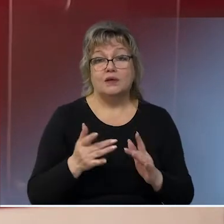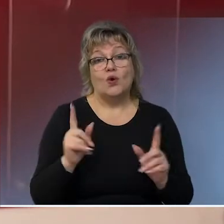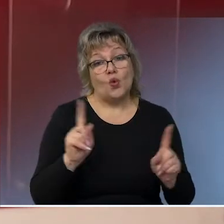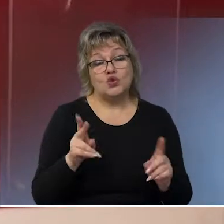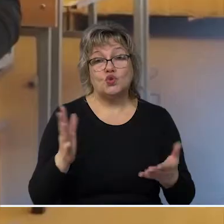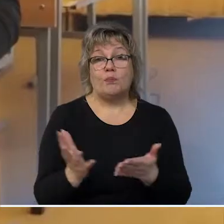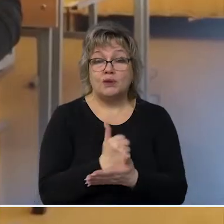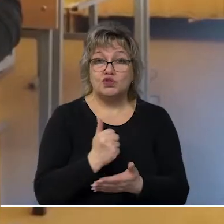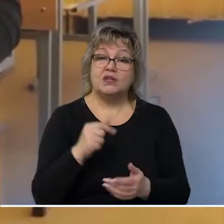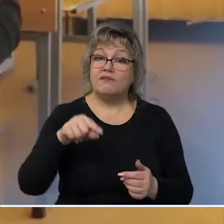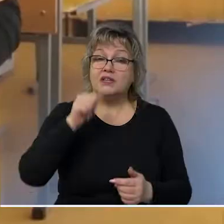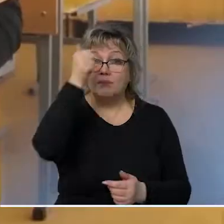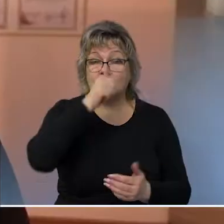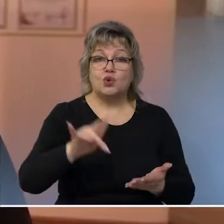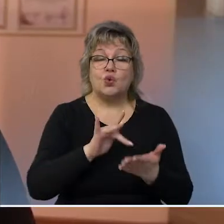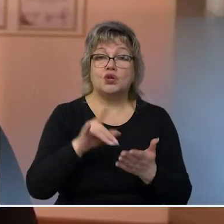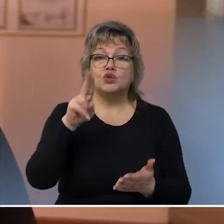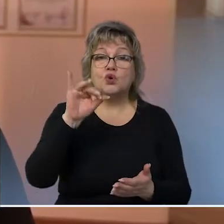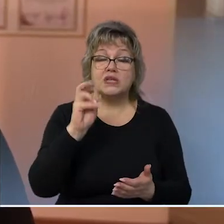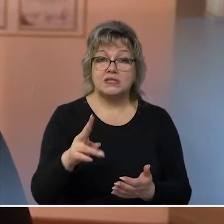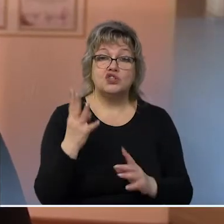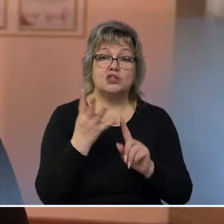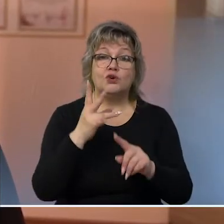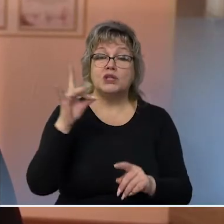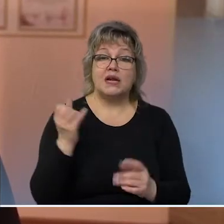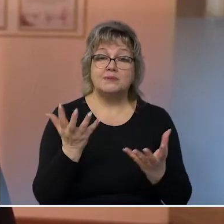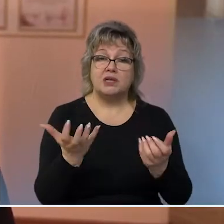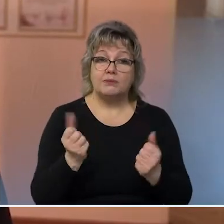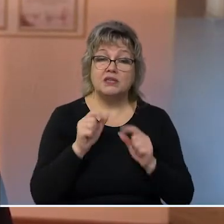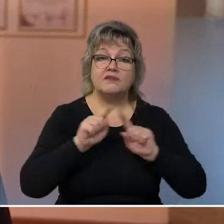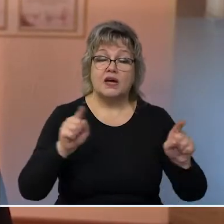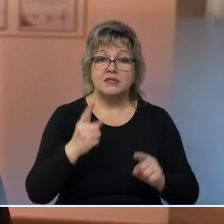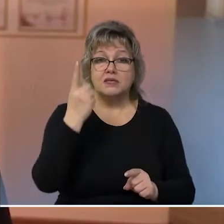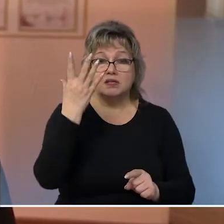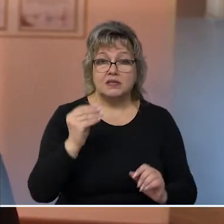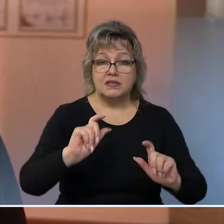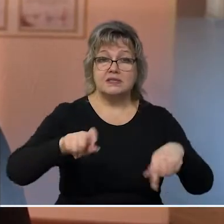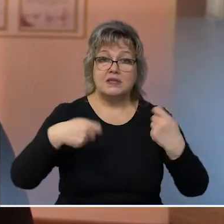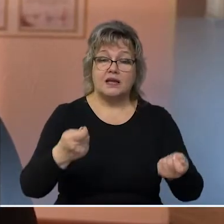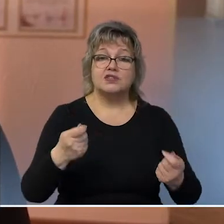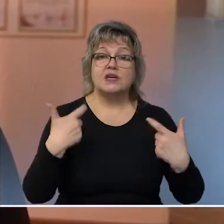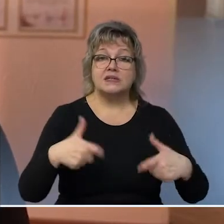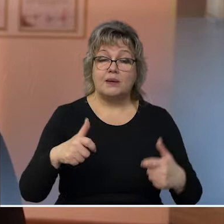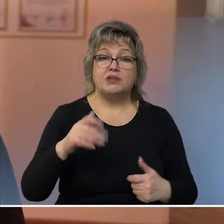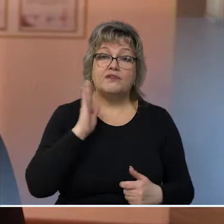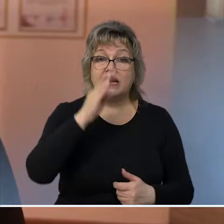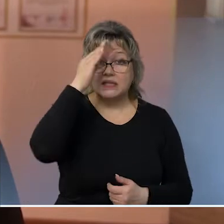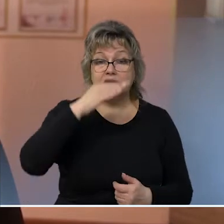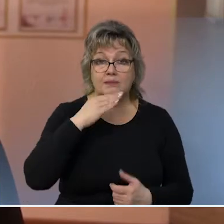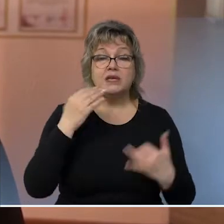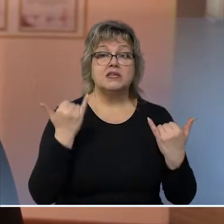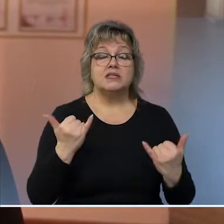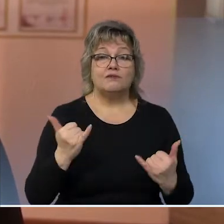кое-что получилось. В этом году город Донецк четвертый раз принимает участие в акции «Единый день сдачи ЕГЭ родителям».